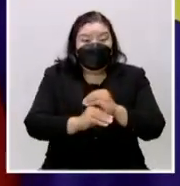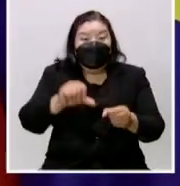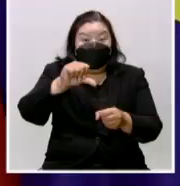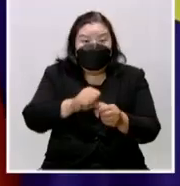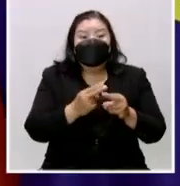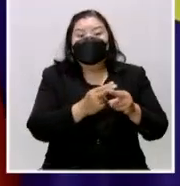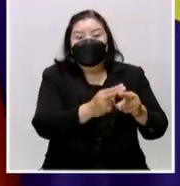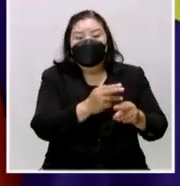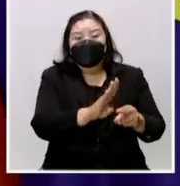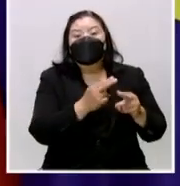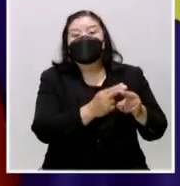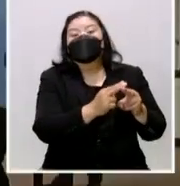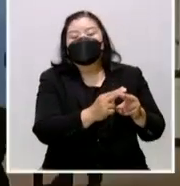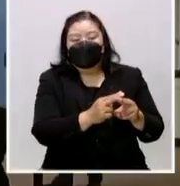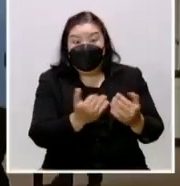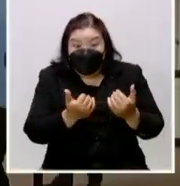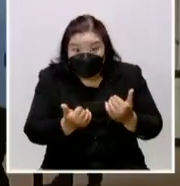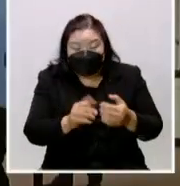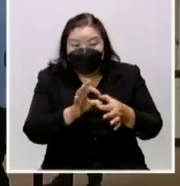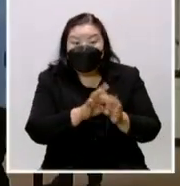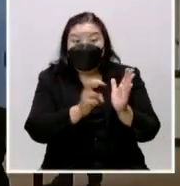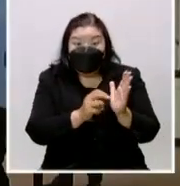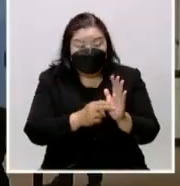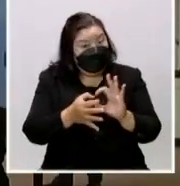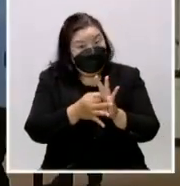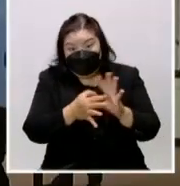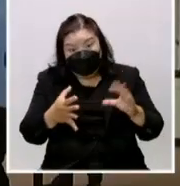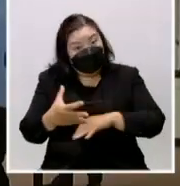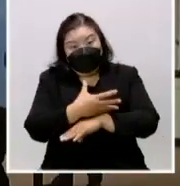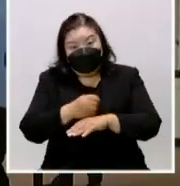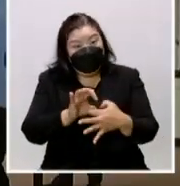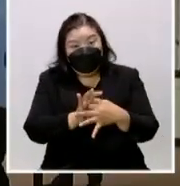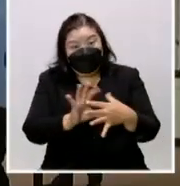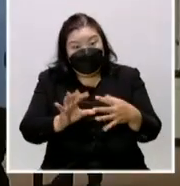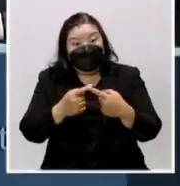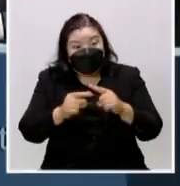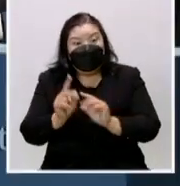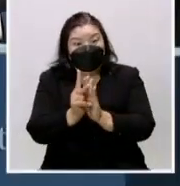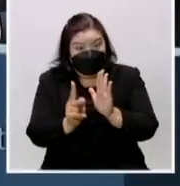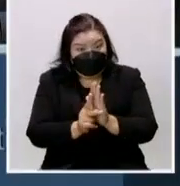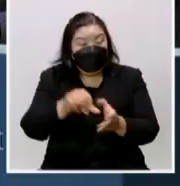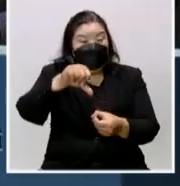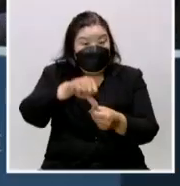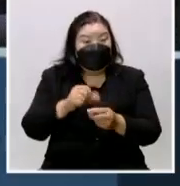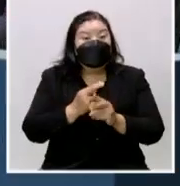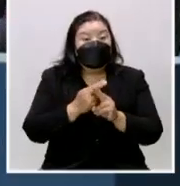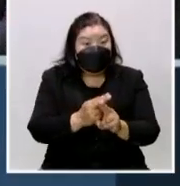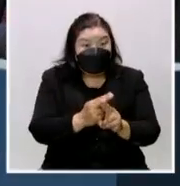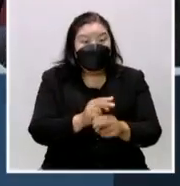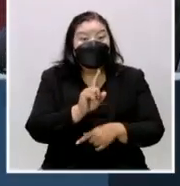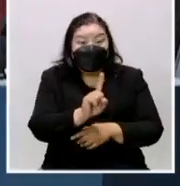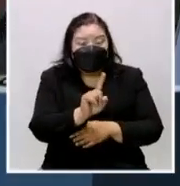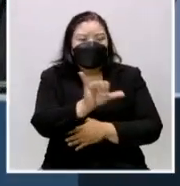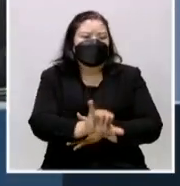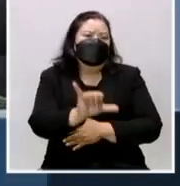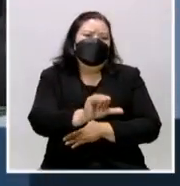ภาคเอกชนและอยู่ระหว่างกระบวนการอนุมัติที่ไม่เกี่ยวข้องกับการเมืองแต่อยู่ภายใต้กฎหมายพลังงานของสหภาพยุโรปนะคะอ